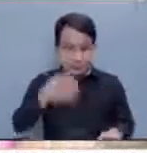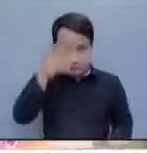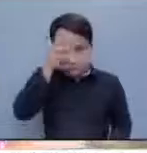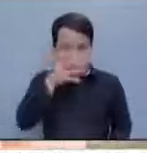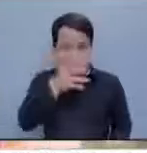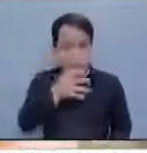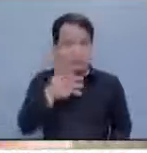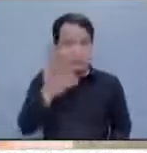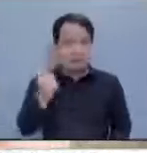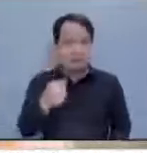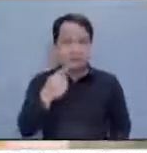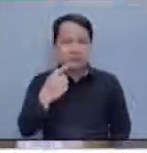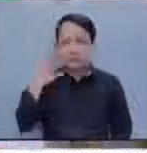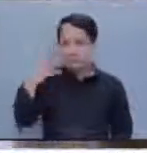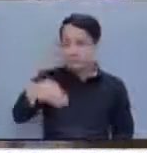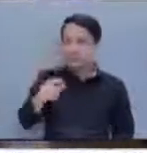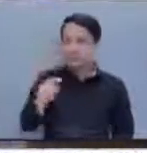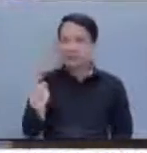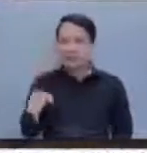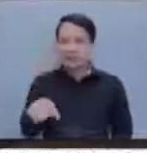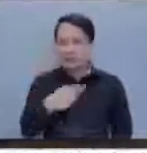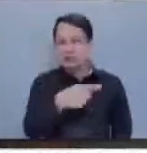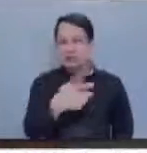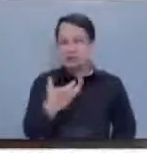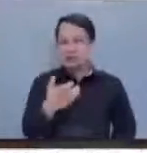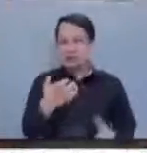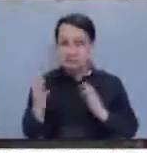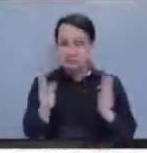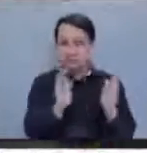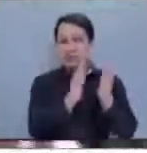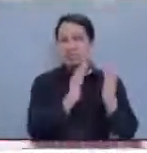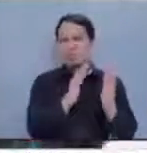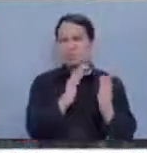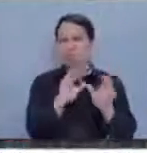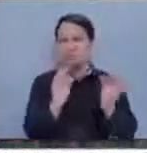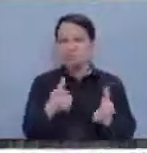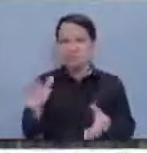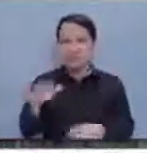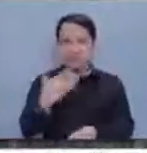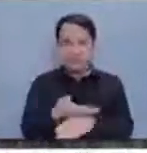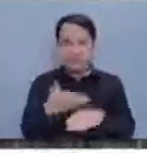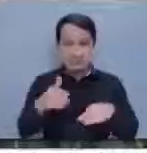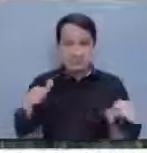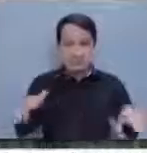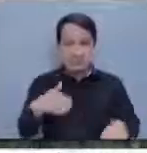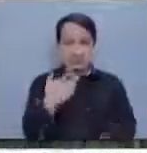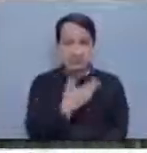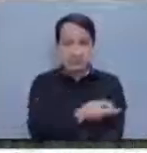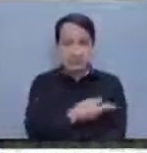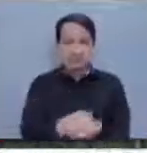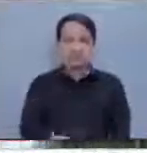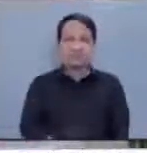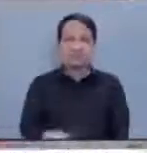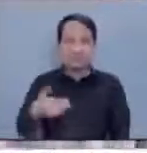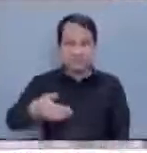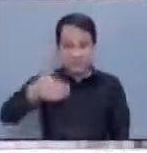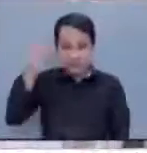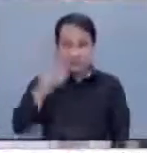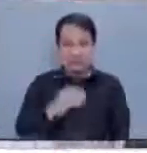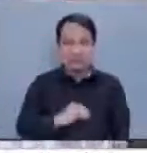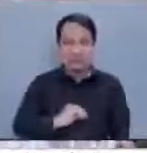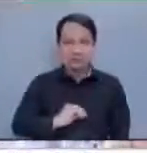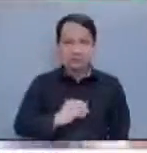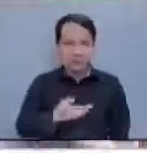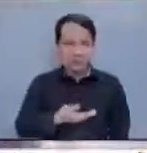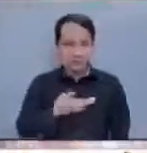nila ang face-to-face classes. Dahil may bakuna na ang kanilang mga anak kontra COVID-19, mataas na ang kanilang kumpiyansa